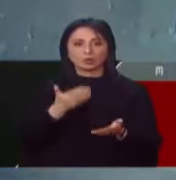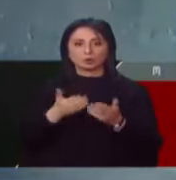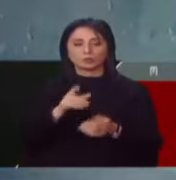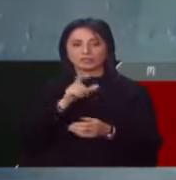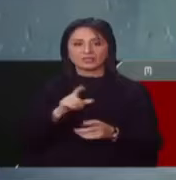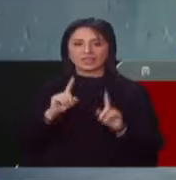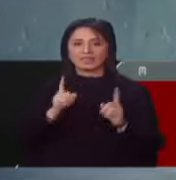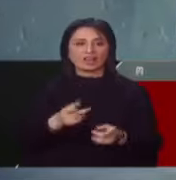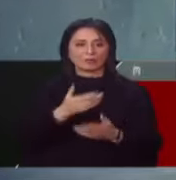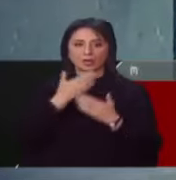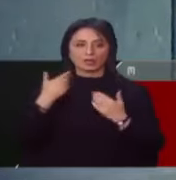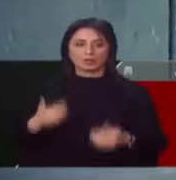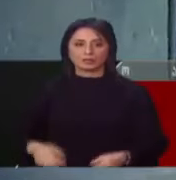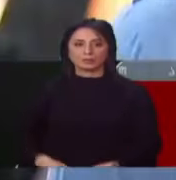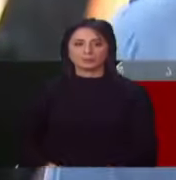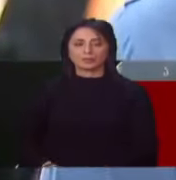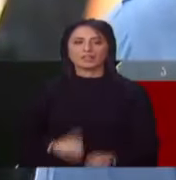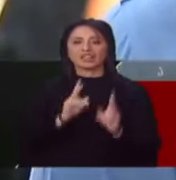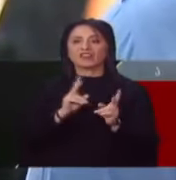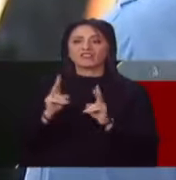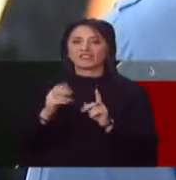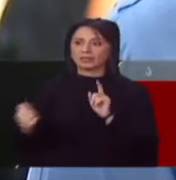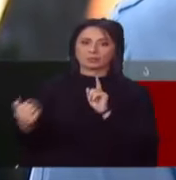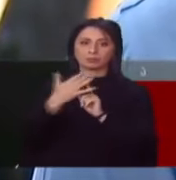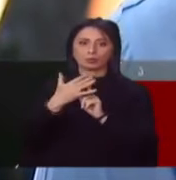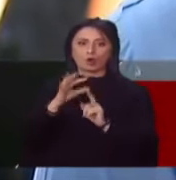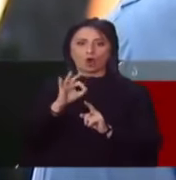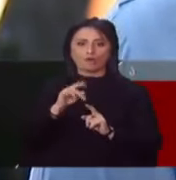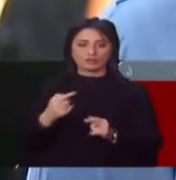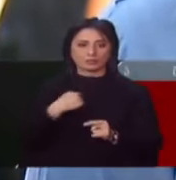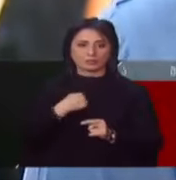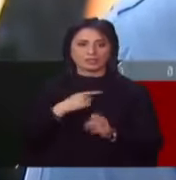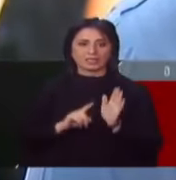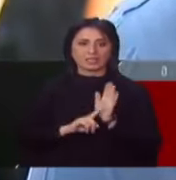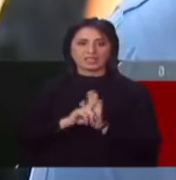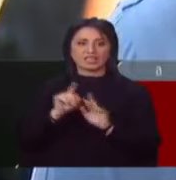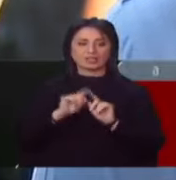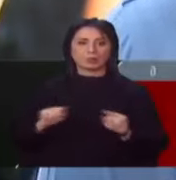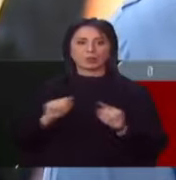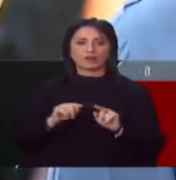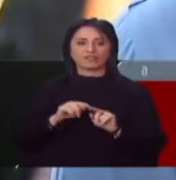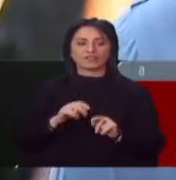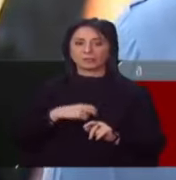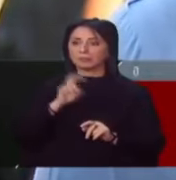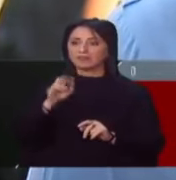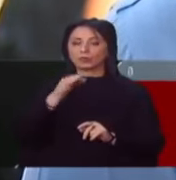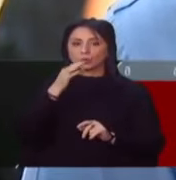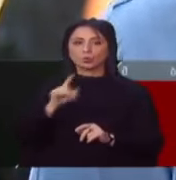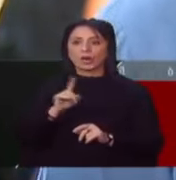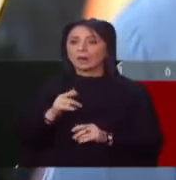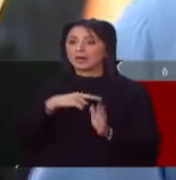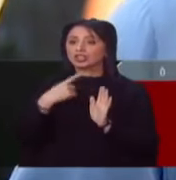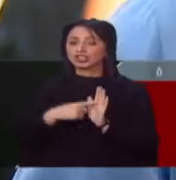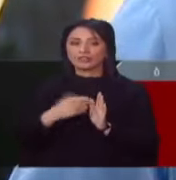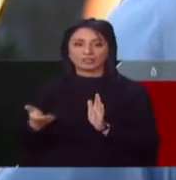ისინი დაკავებულები არ არიან. ვიღაცები მოგვივარდნენ ოფისში. დაიწყეს პროვოკაცია. მივედით უთხარით, რომ თუ რამე